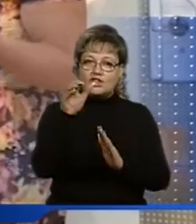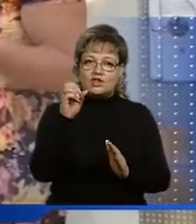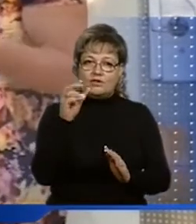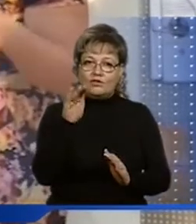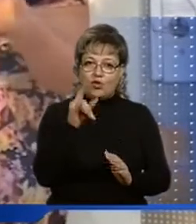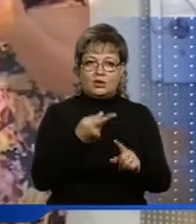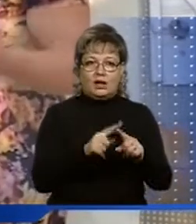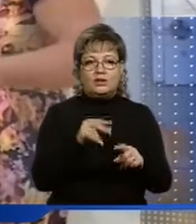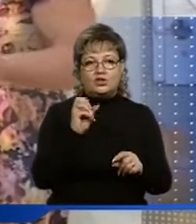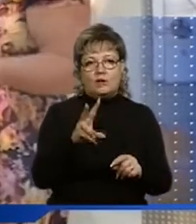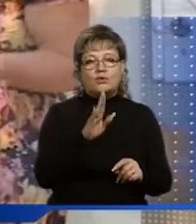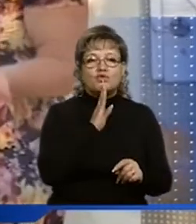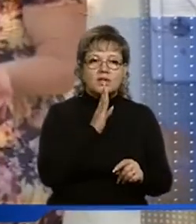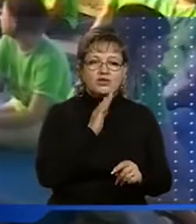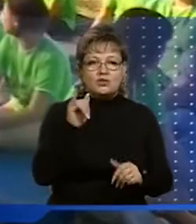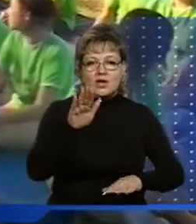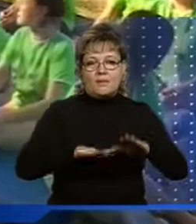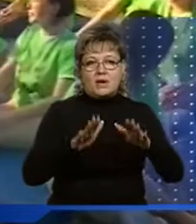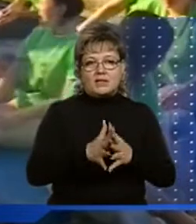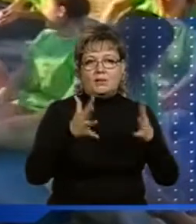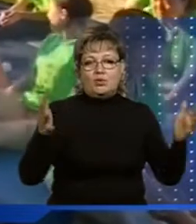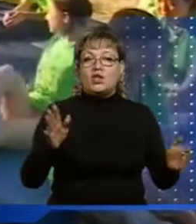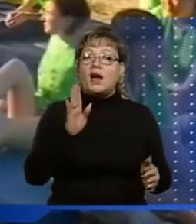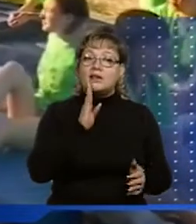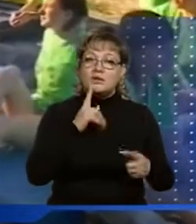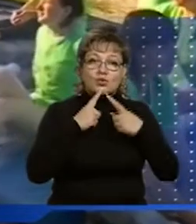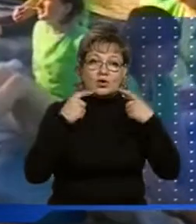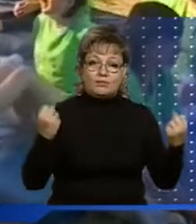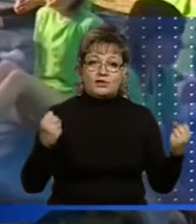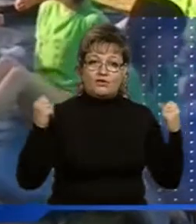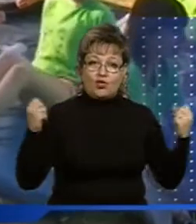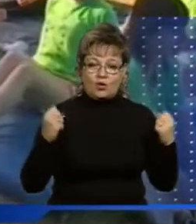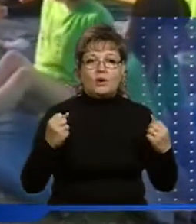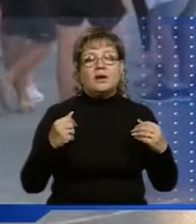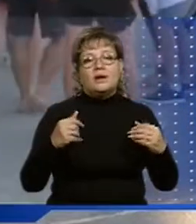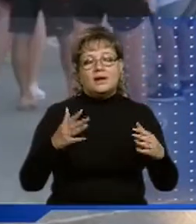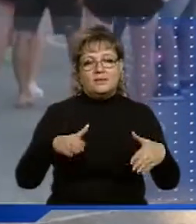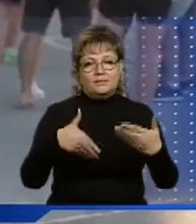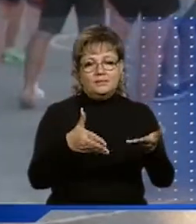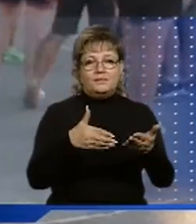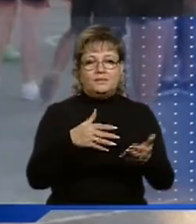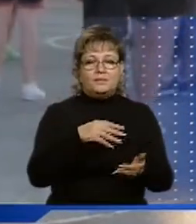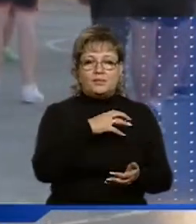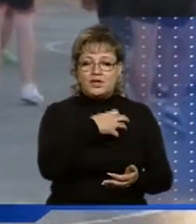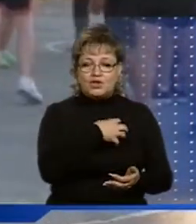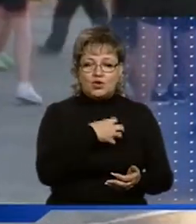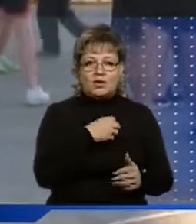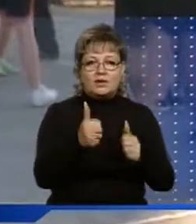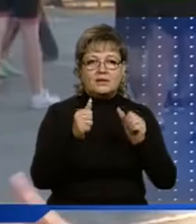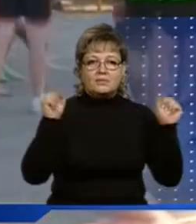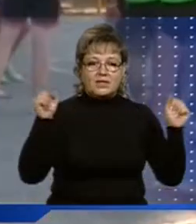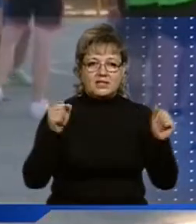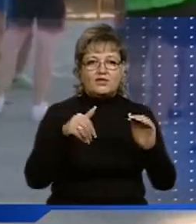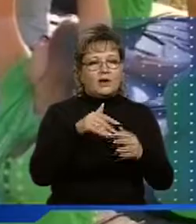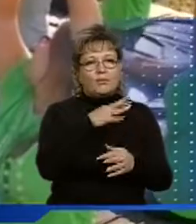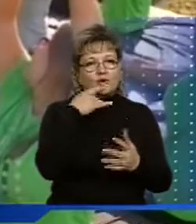у женщин, потому что их мышечная масса больше». А девушкам укрепить свою физическую форму помогают призеры крупных чемпионатов. Спортивная смена